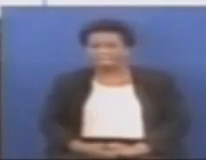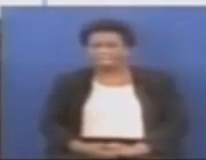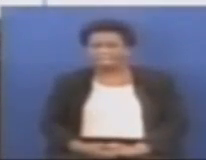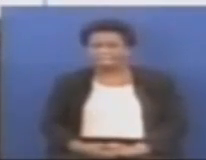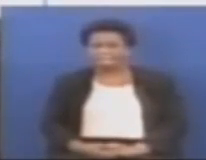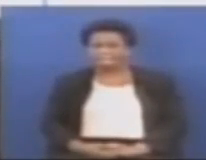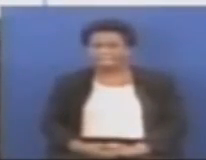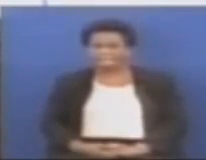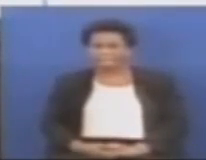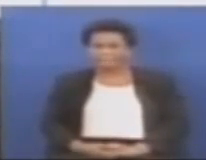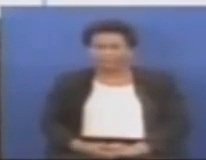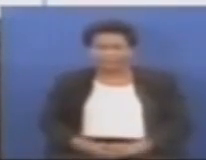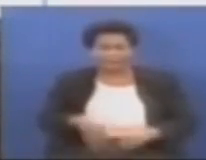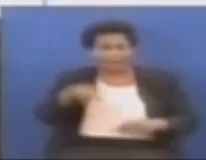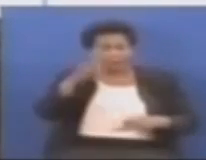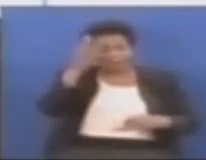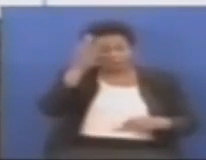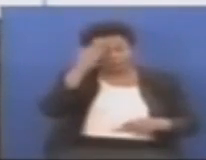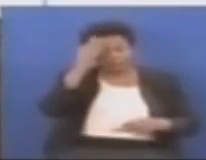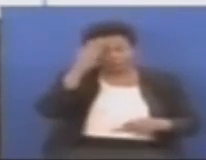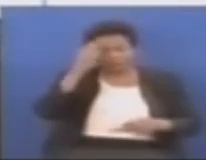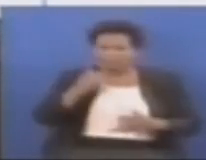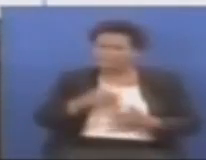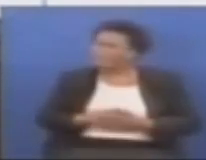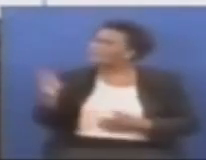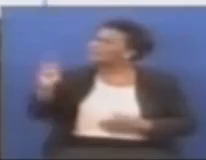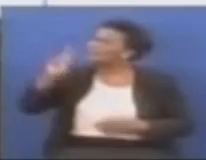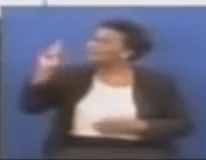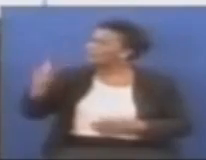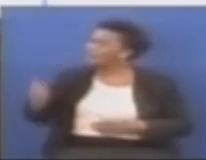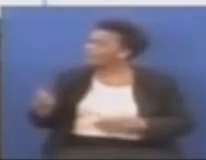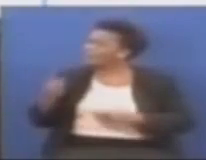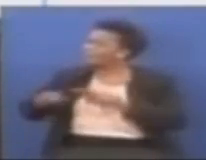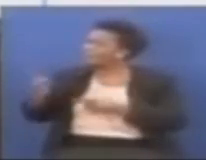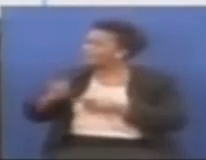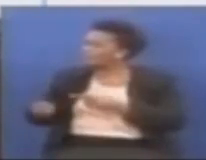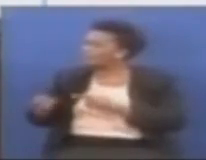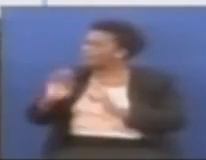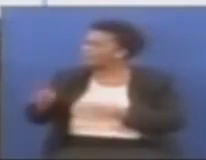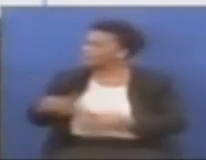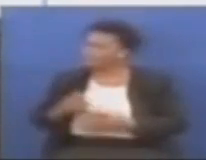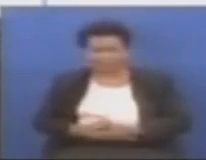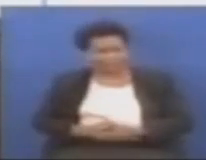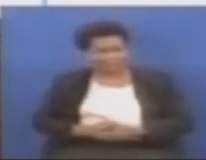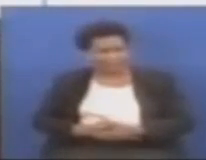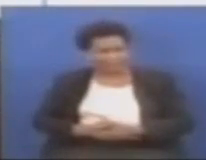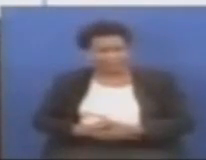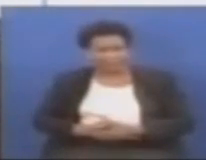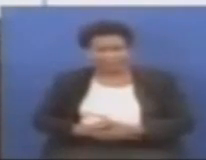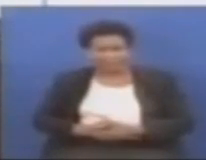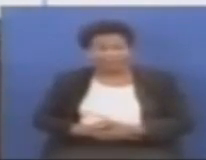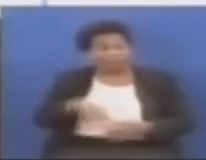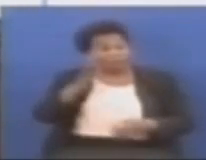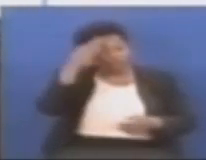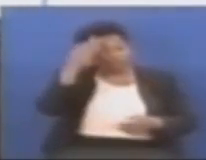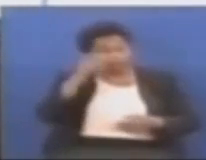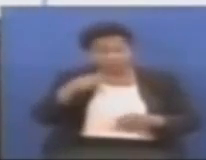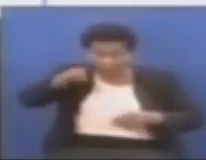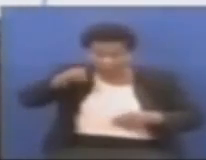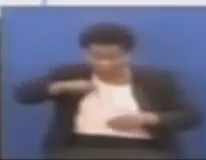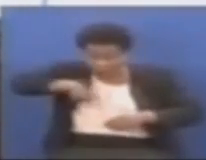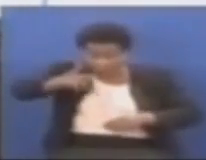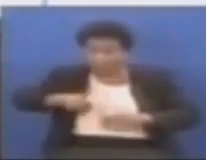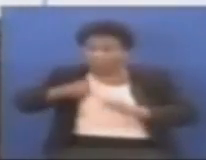Mheshimiwa Spika, pamoja na serikali kutoa majibu mazuri katika swali langu